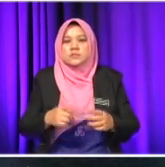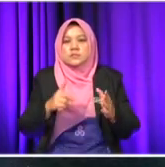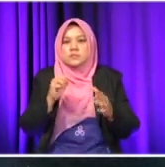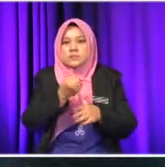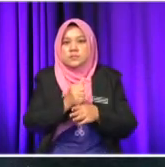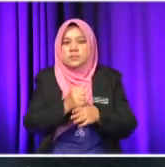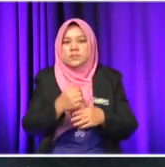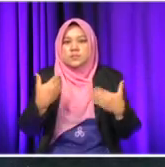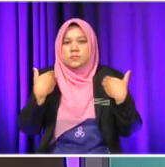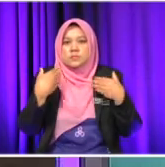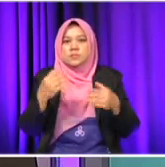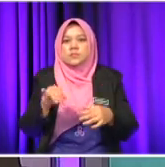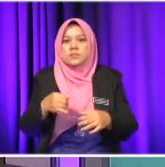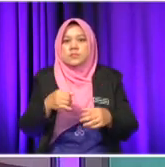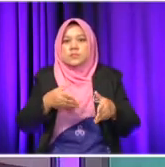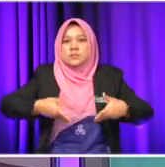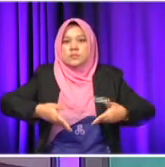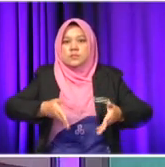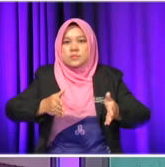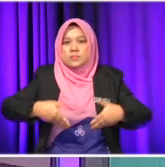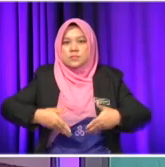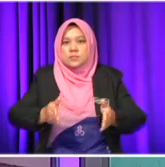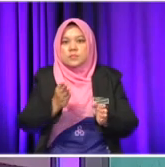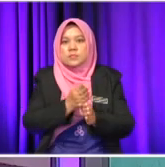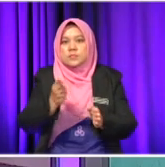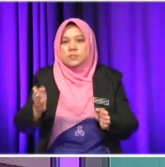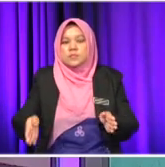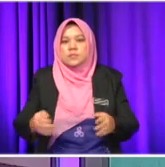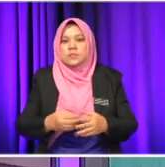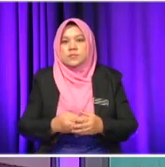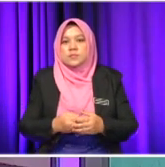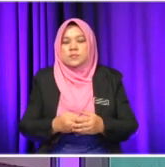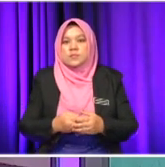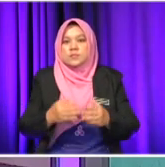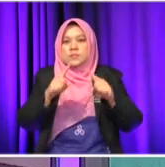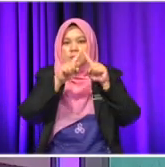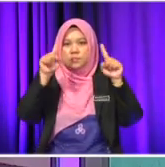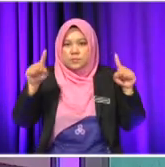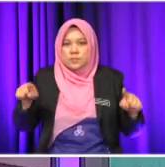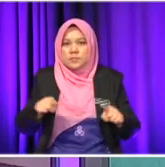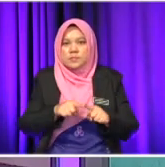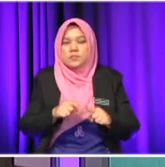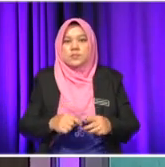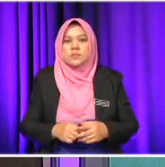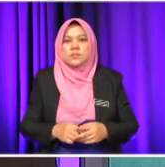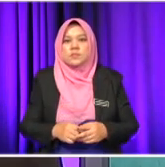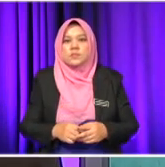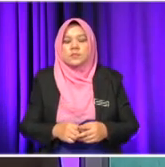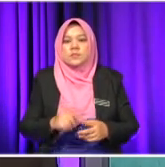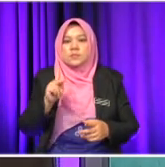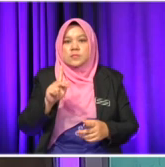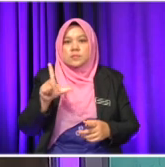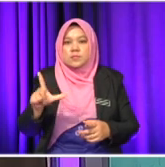dan ada juga dekat jalan-jalan tebing-tebing Jalan Simpang simpan jalan terutamanya dekat Kuala Lumpur